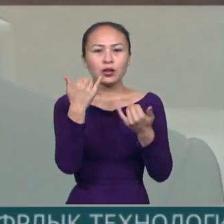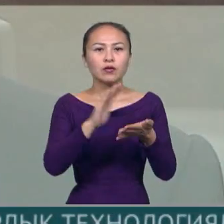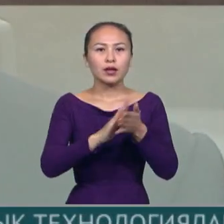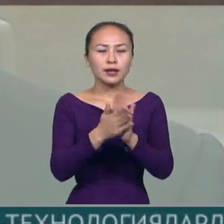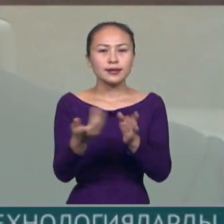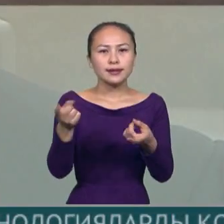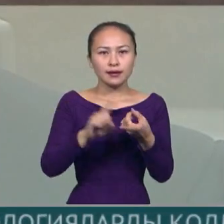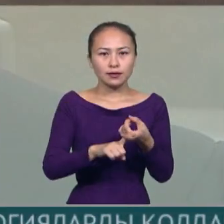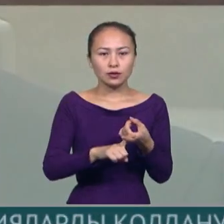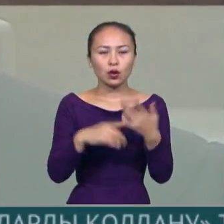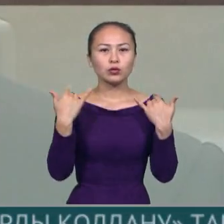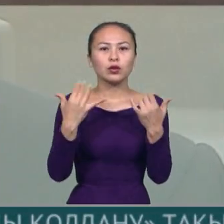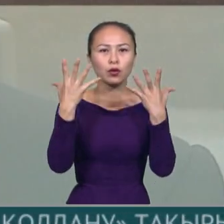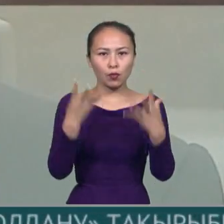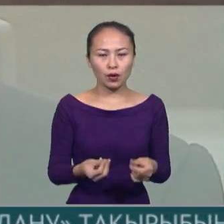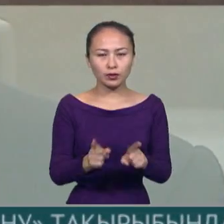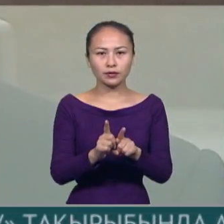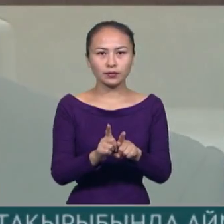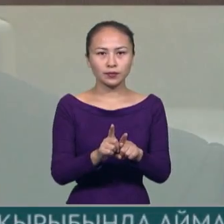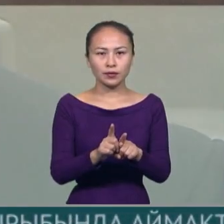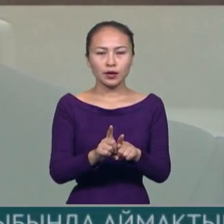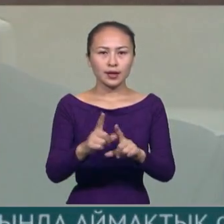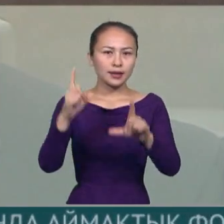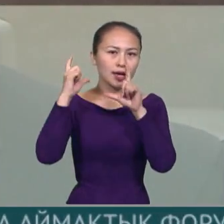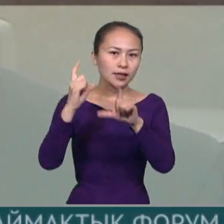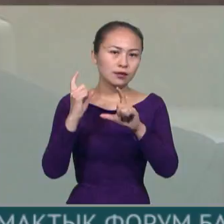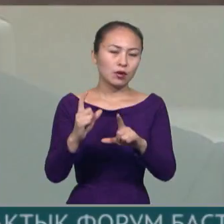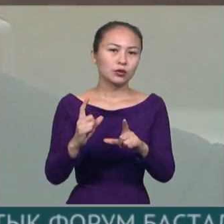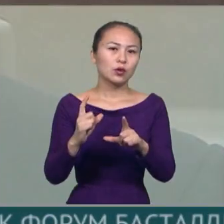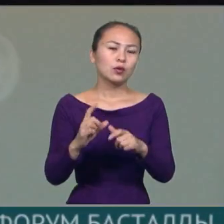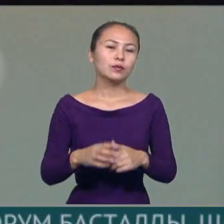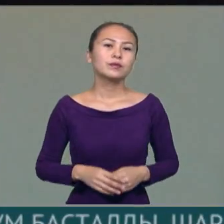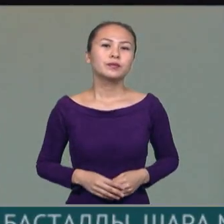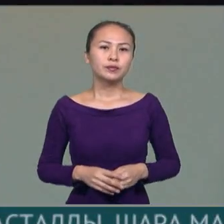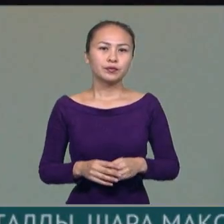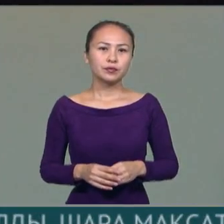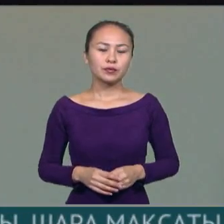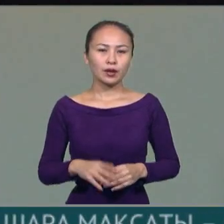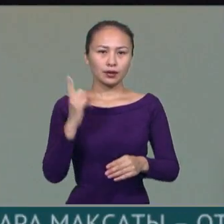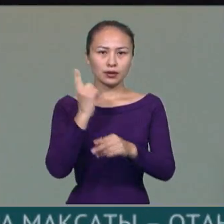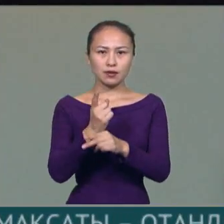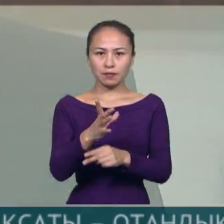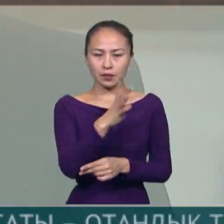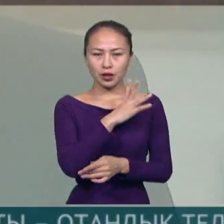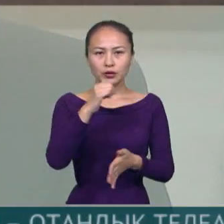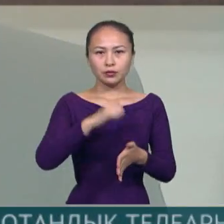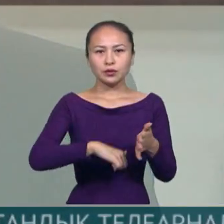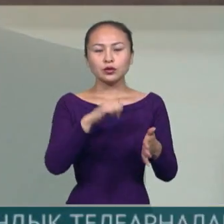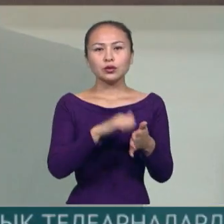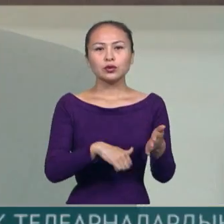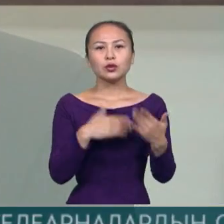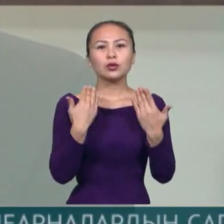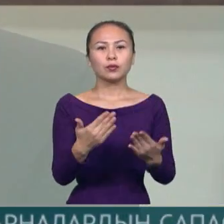келісімге сәйкес осы каботаждық тасымалдауларға тыйым салынған. Негізгі себеп